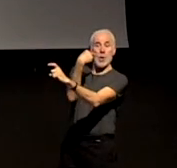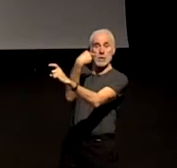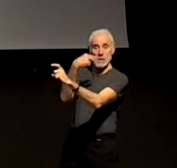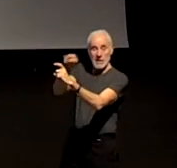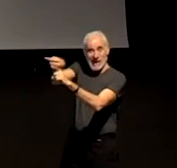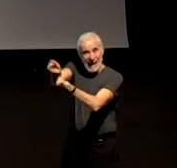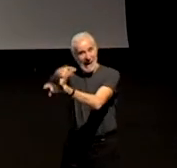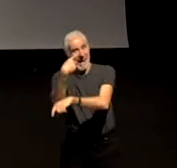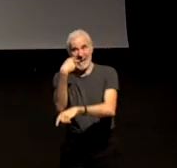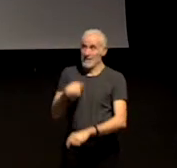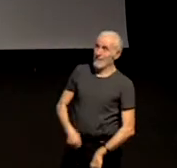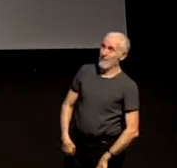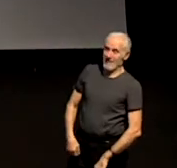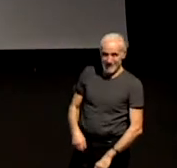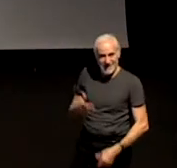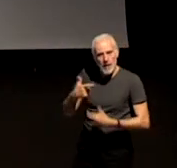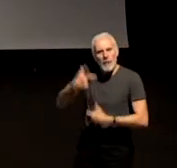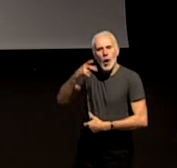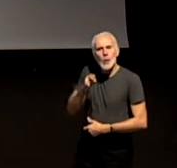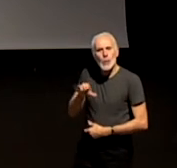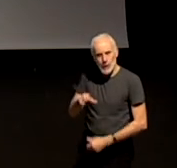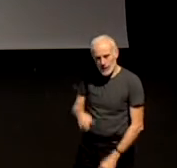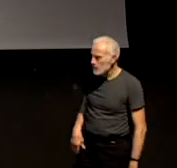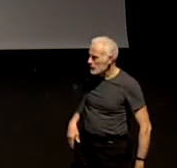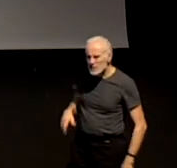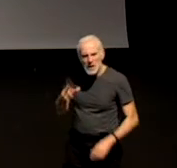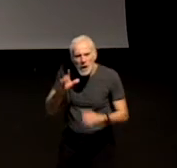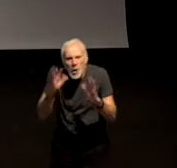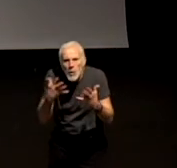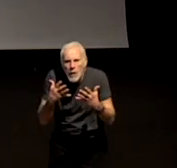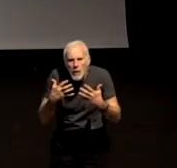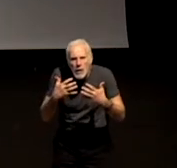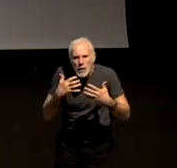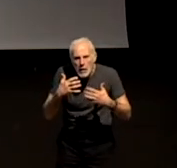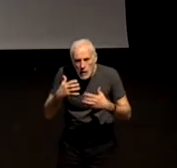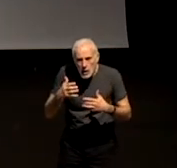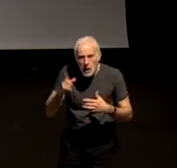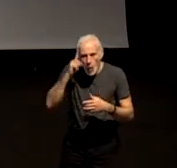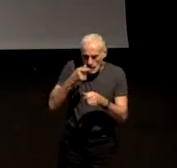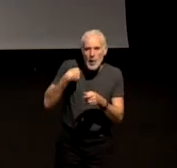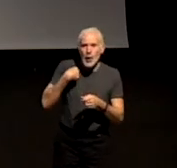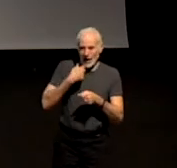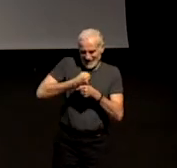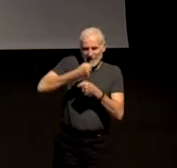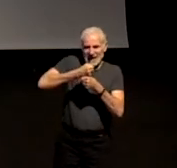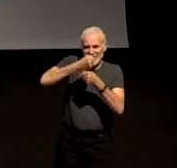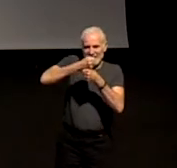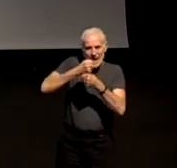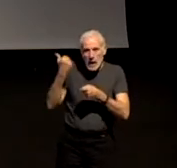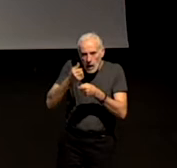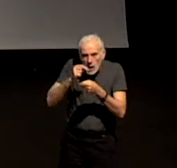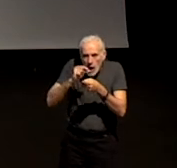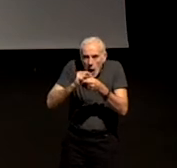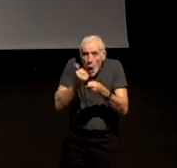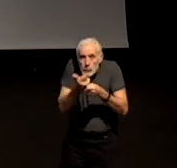ça a questionné un peu les scientifiques comment c'est possible d'arriver à tourner la tête comme ça alors déjà il ya beaucoup plus de vertèbres et la mobilité entre vertèbres